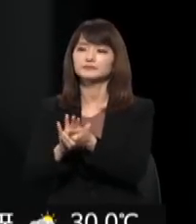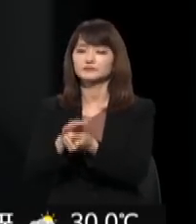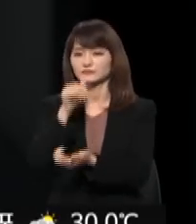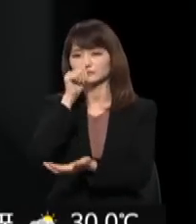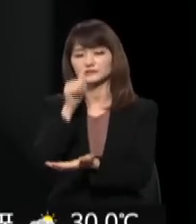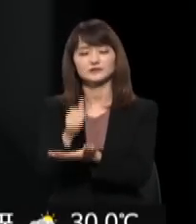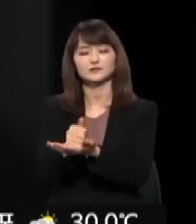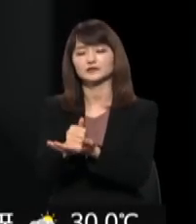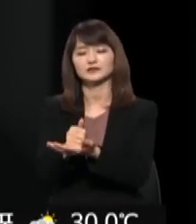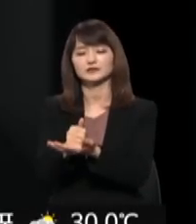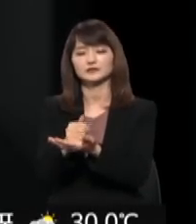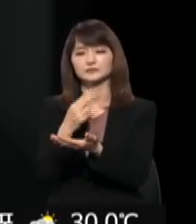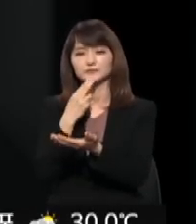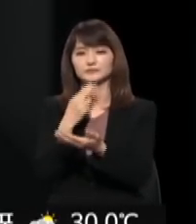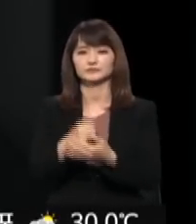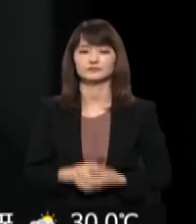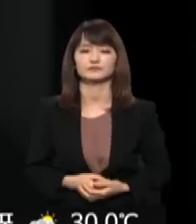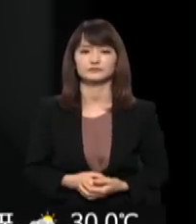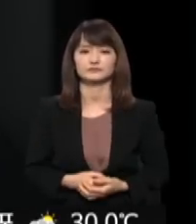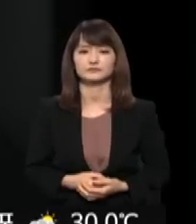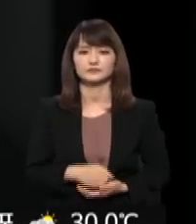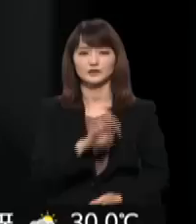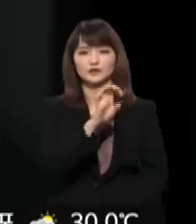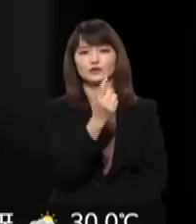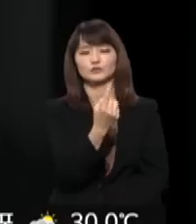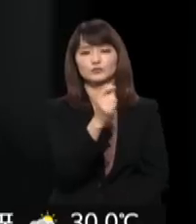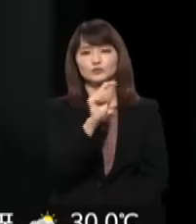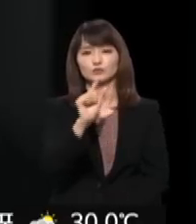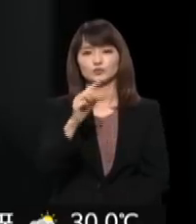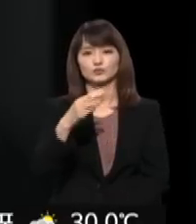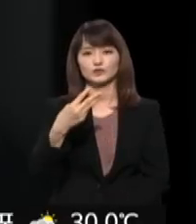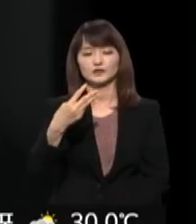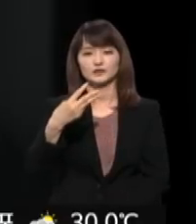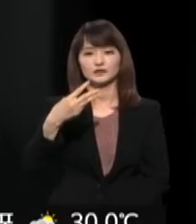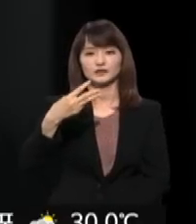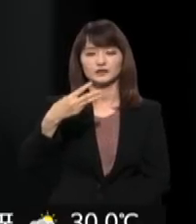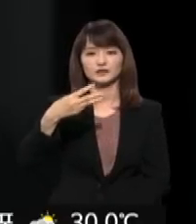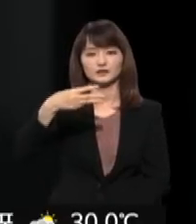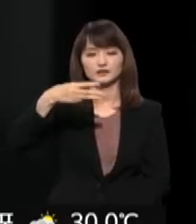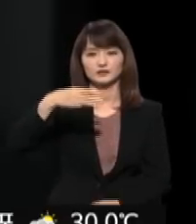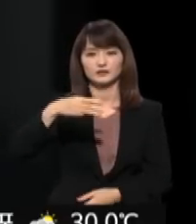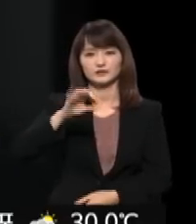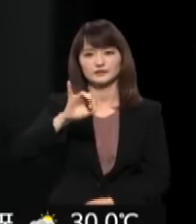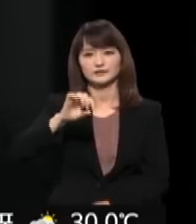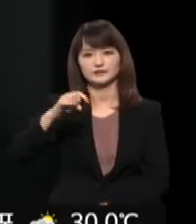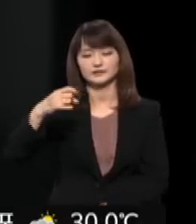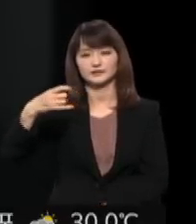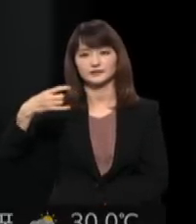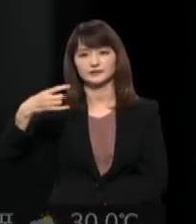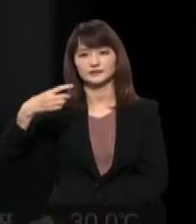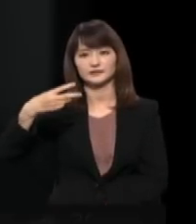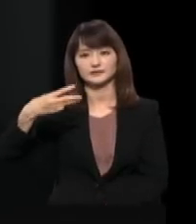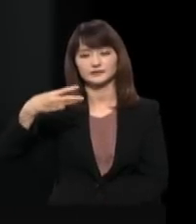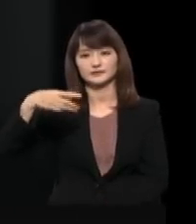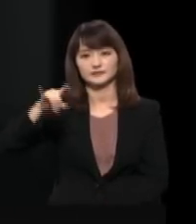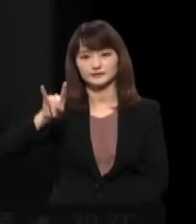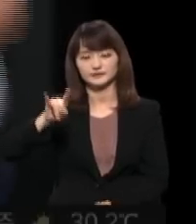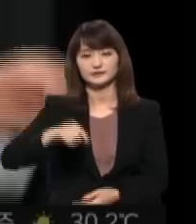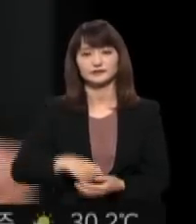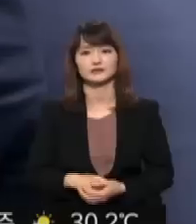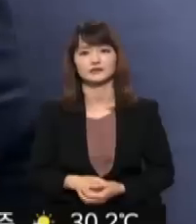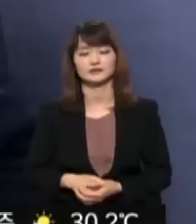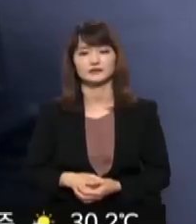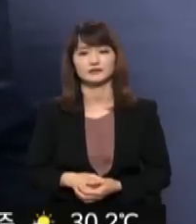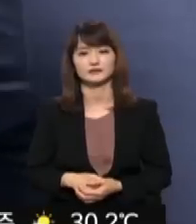혐의가 성립이 안 돼요 그러니까 이른바 이제 포괄일주라는 법리가 하나라도 공소시효가 남은 하나라도 범죄 혐의가 성립되면 그